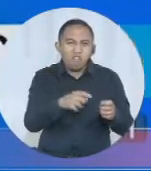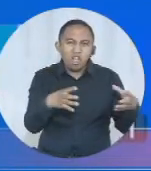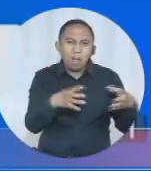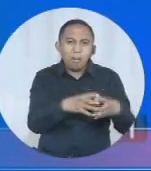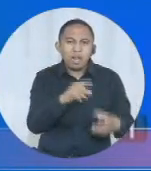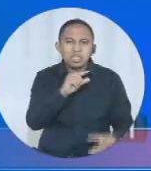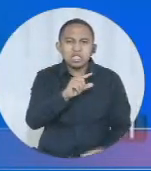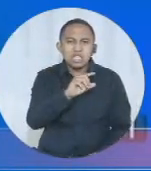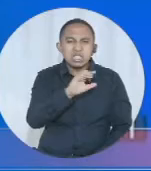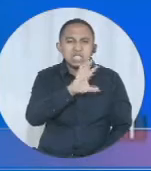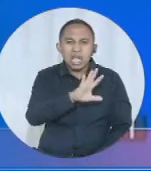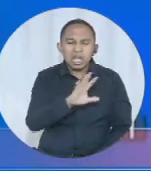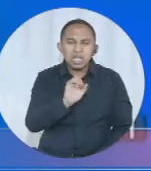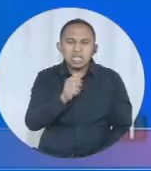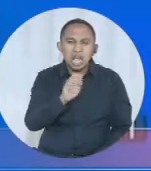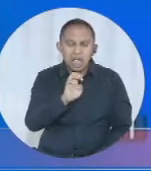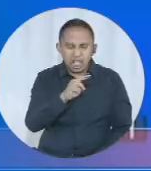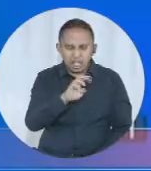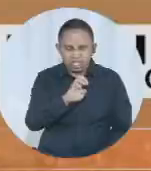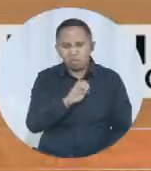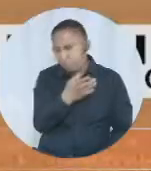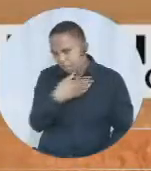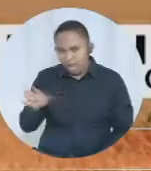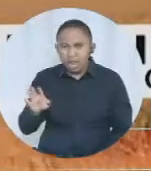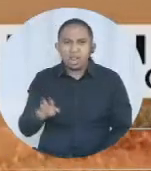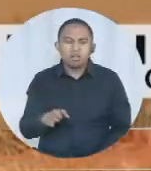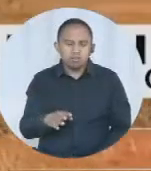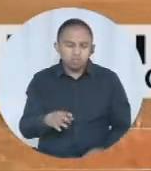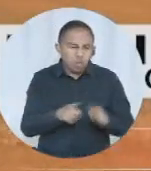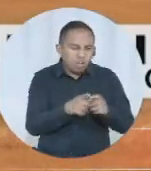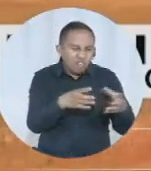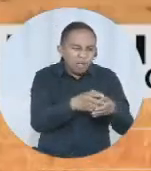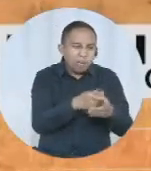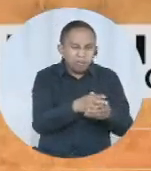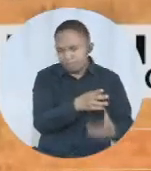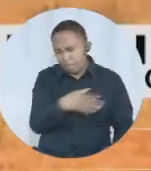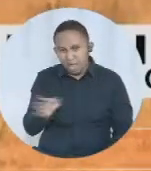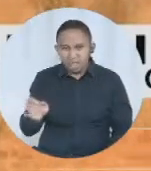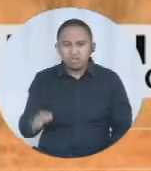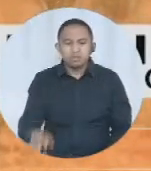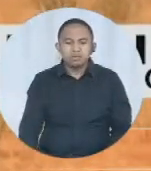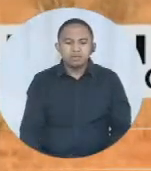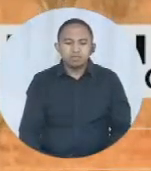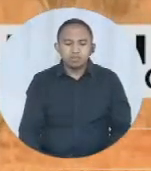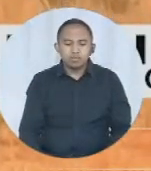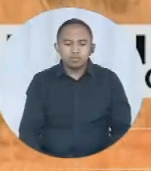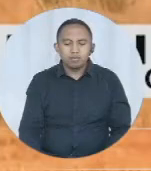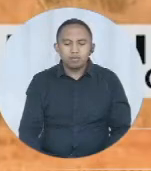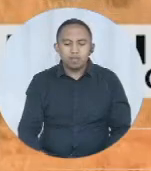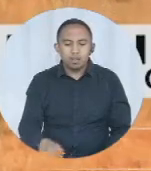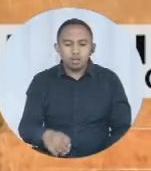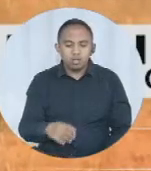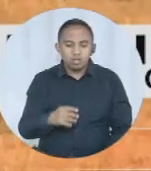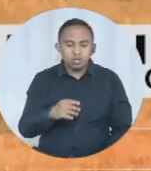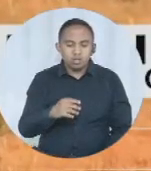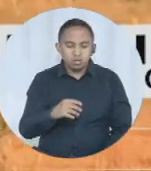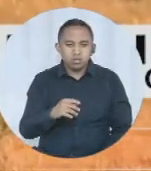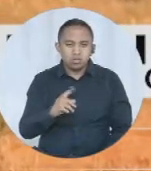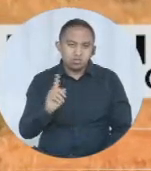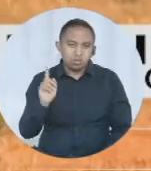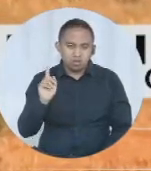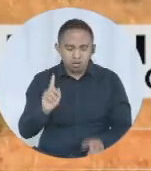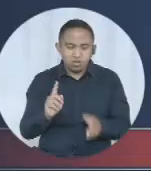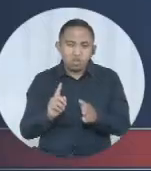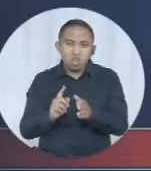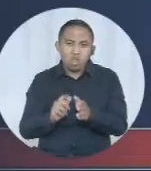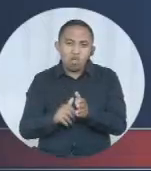Sahel, y compris la force conjointe. Nanapa-kevitra ny hiala amin'ireo rafitra rehetra anatin'ny G5 Sahel ny